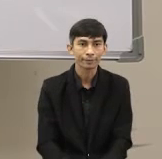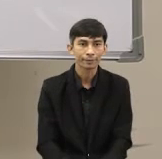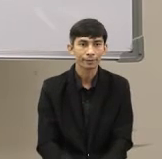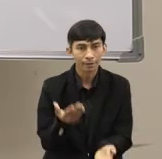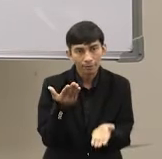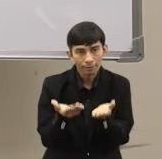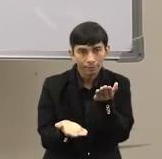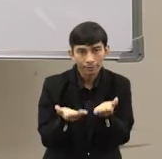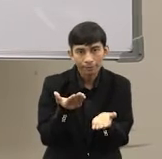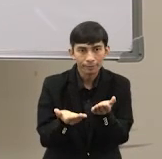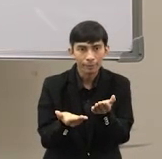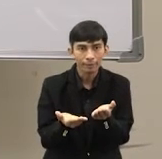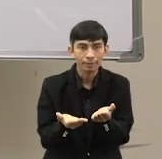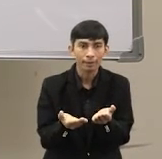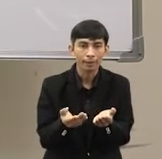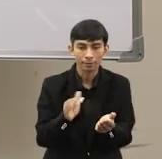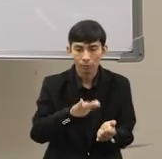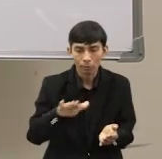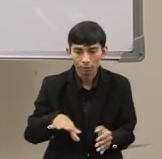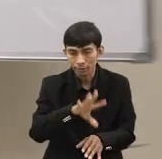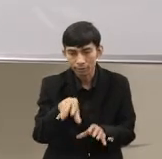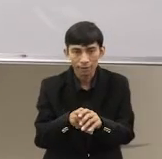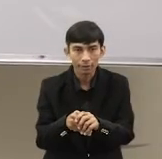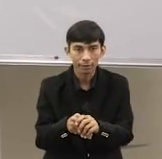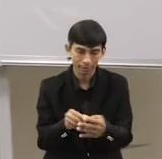trăm trơ chùm mùi nâng câu này được tì